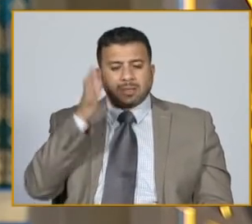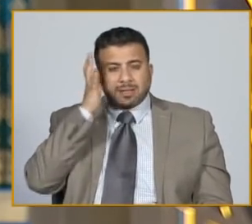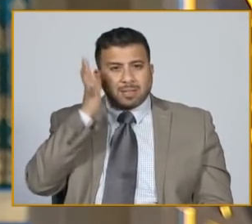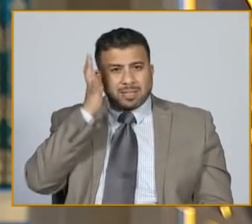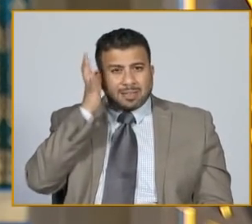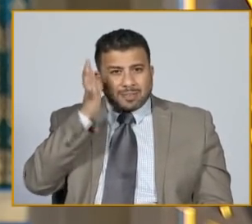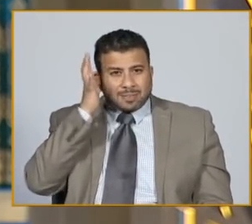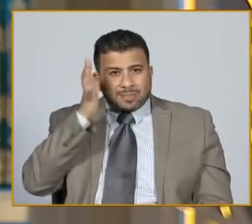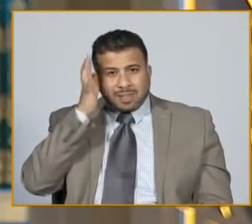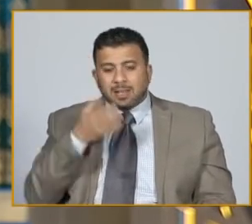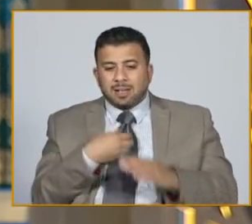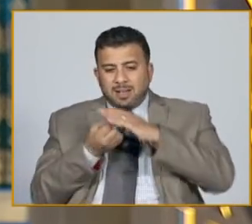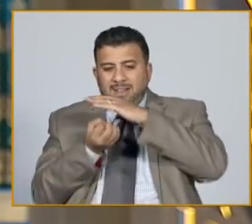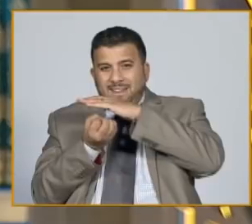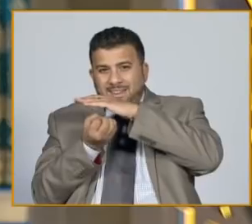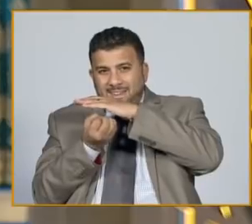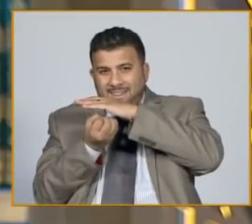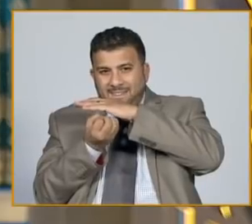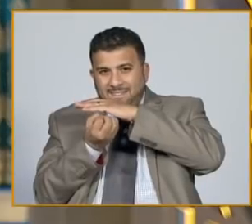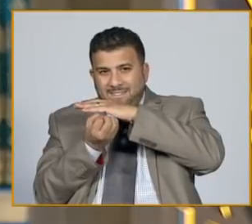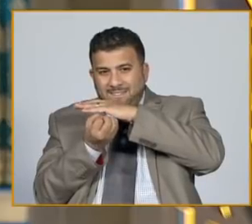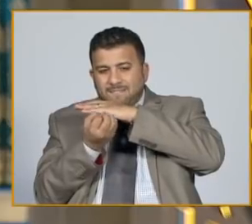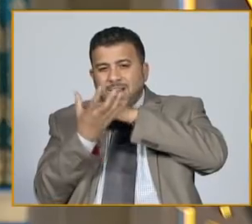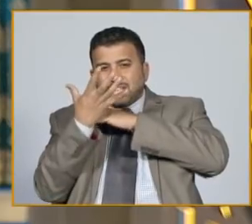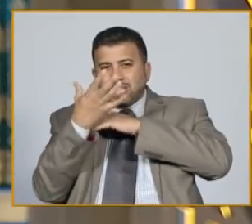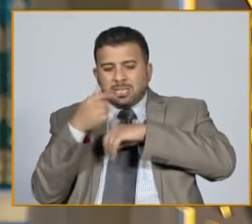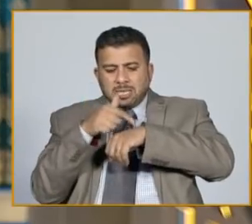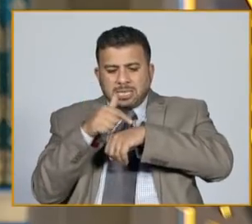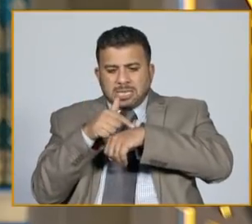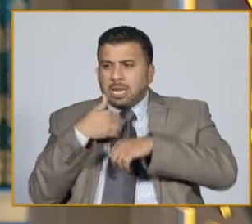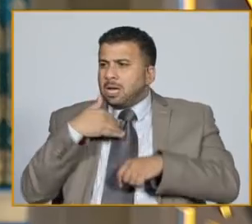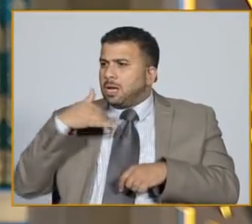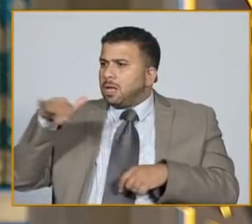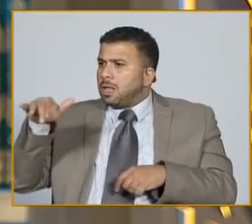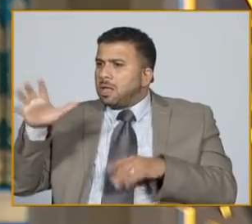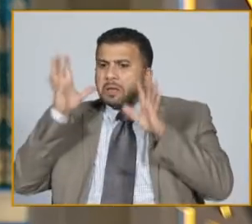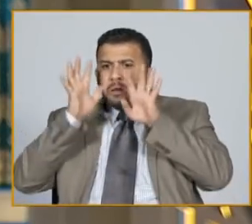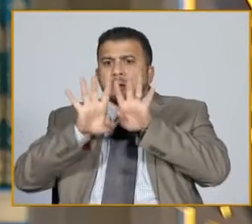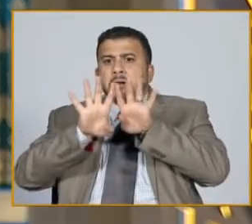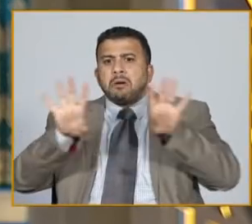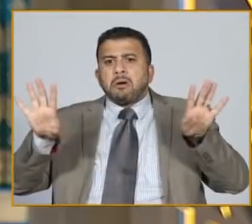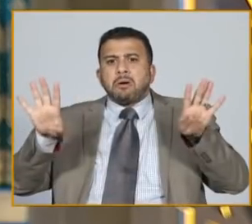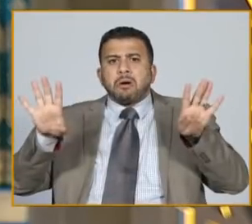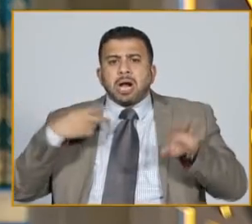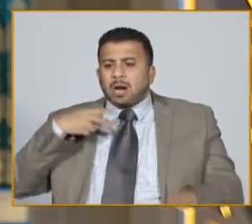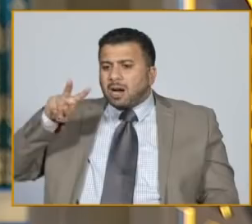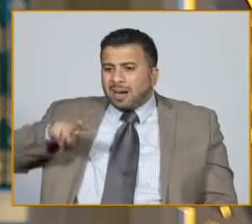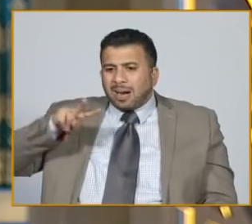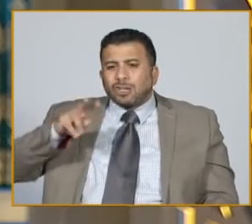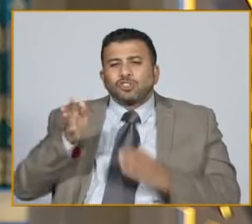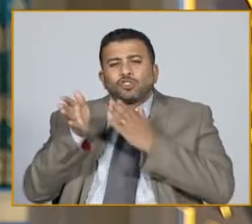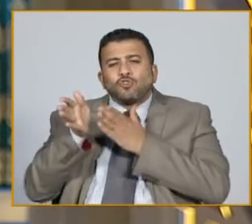صلى السنة والقبلية، يصلي معهم، ما يجوز يصليها والصلاة قائمة، لأن النبي عليه الصلاة والسلام قال إذا أقيمت